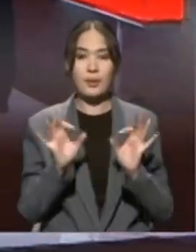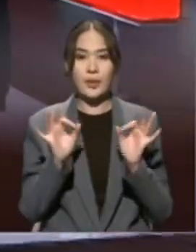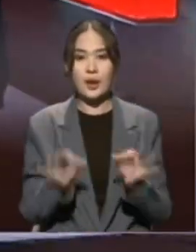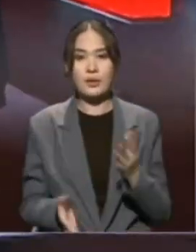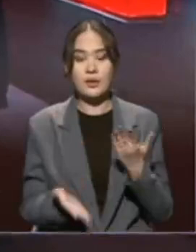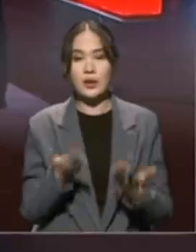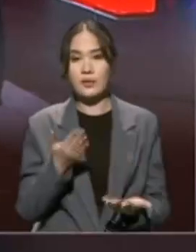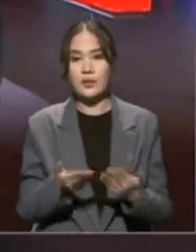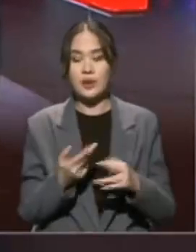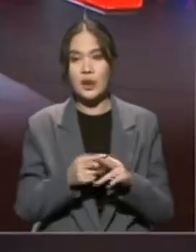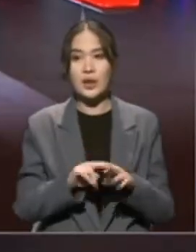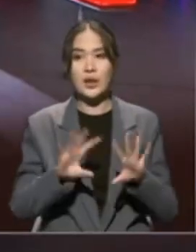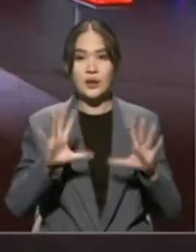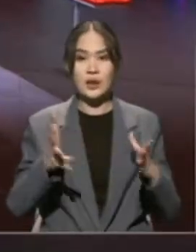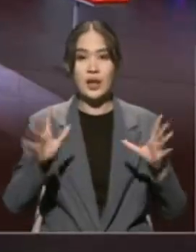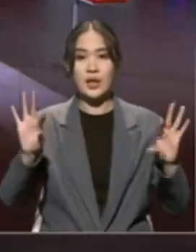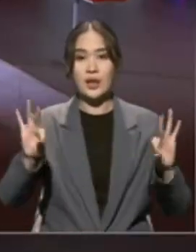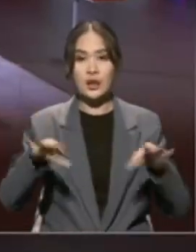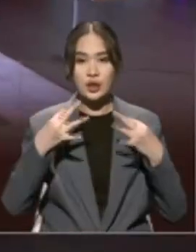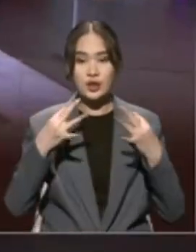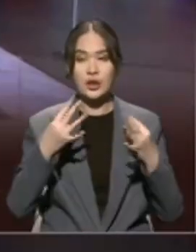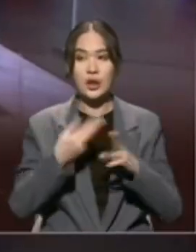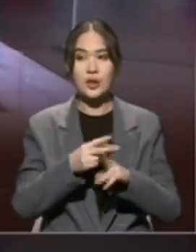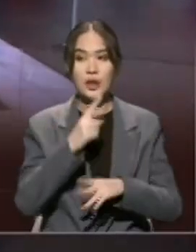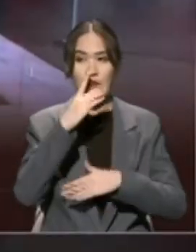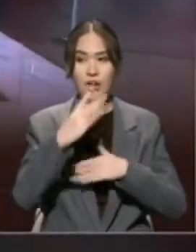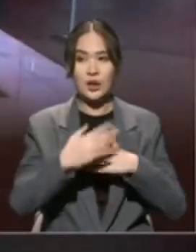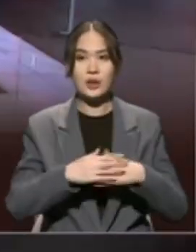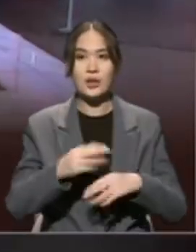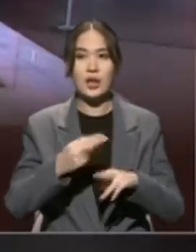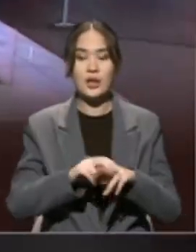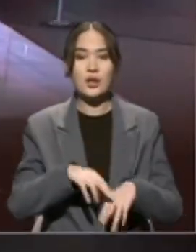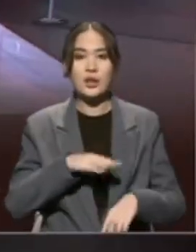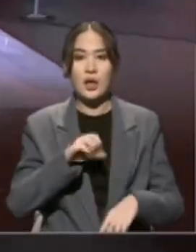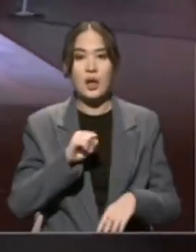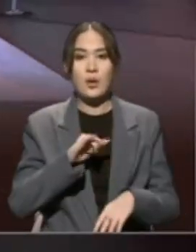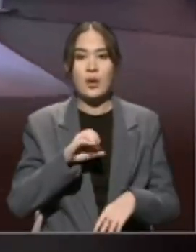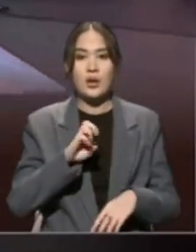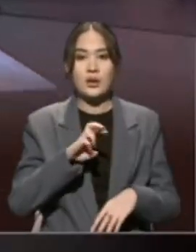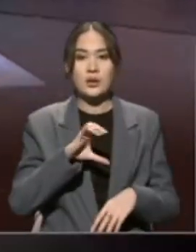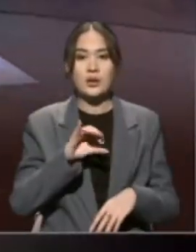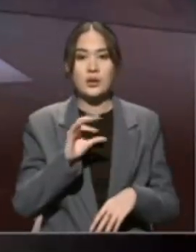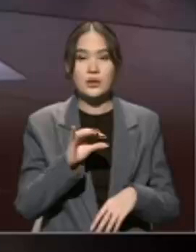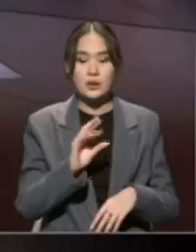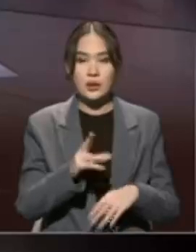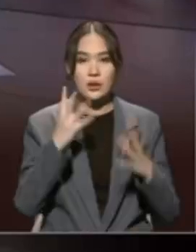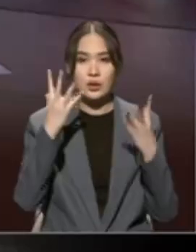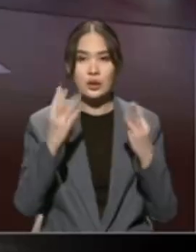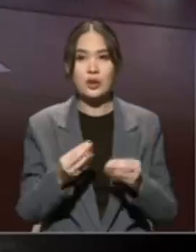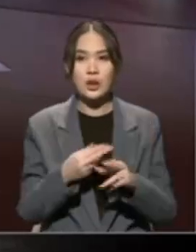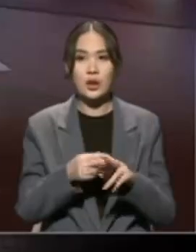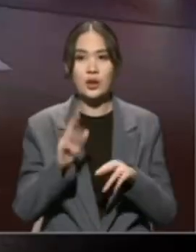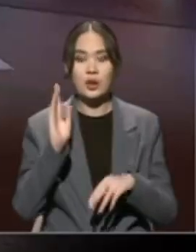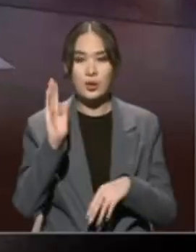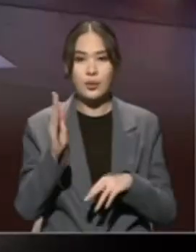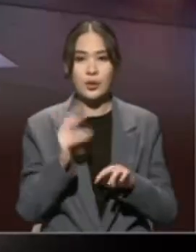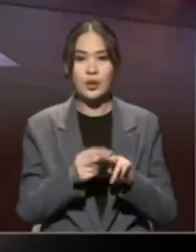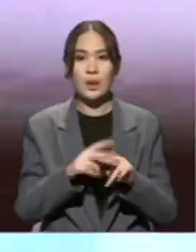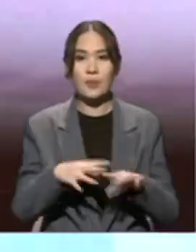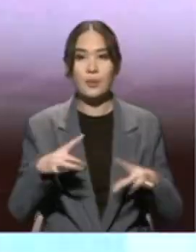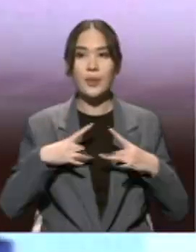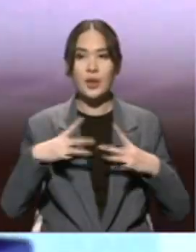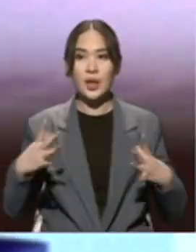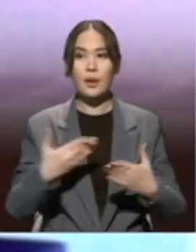бірінші мен рұқсат етсеңіз, мынау жақында тәуелсіздік күні келе жатыр. Сондықтан қазақ халқын осы құрылысшылар одағының атынан тәуелсіздік